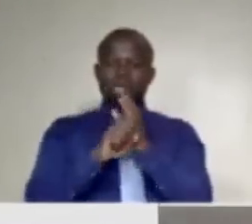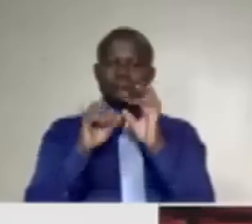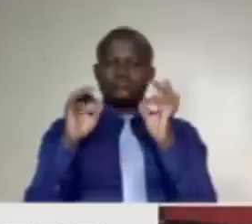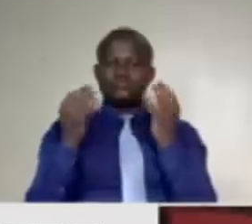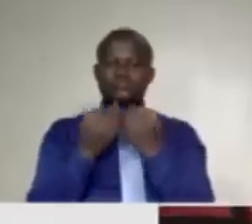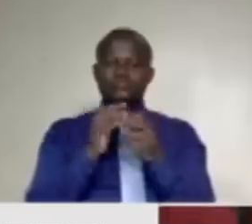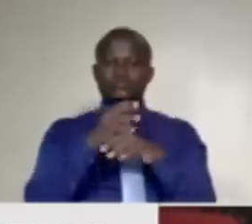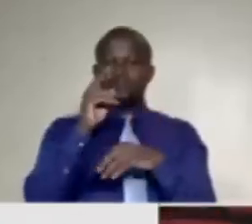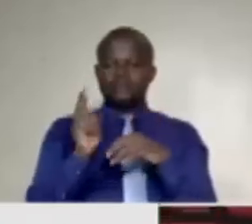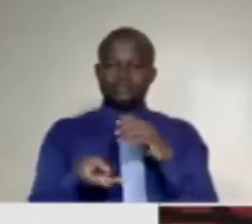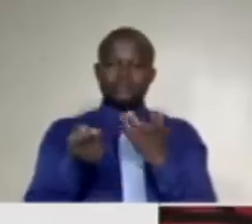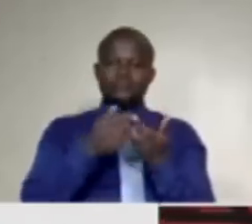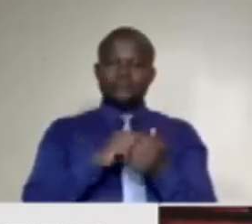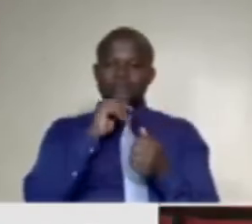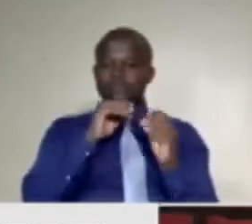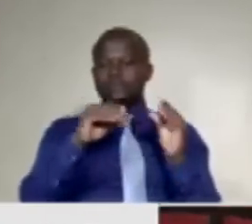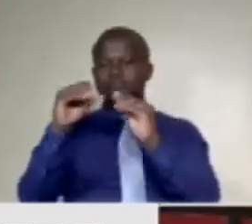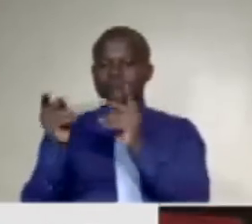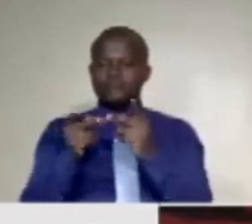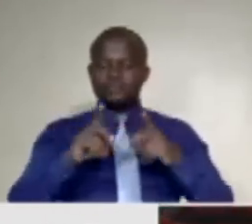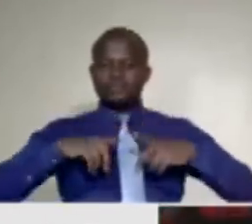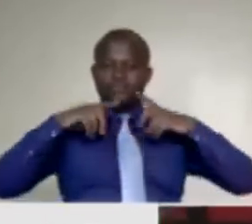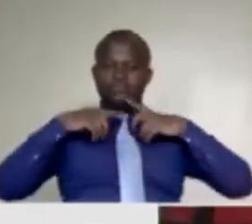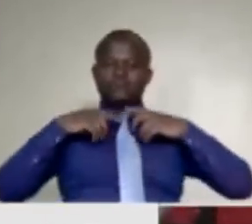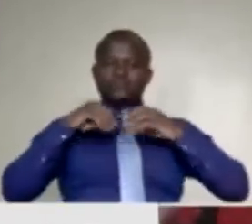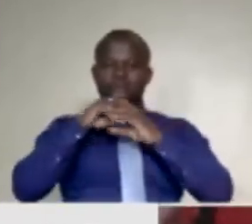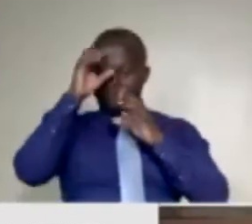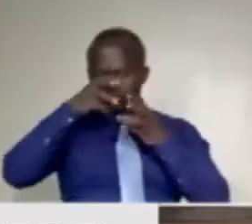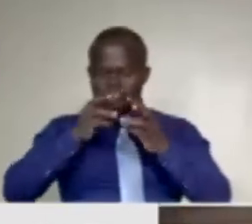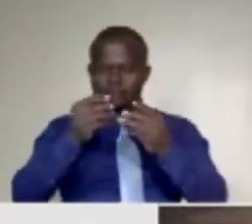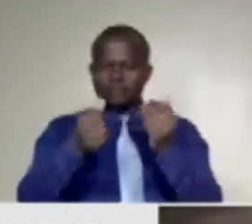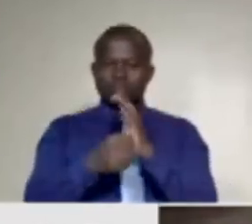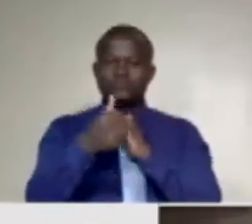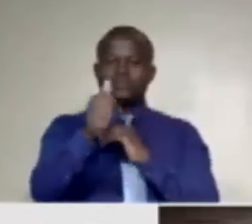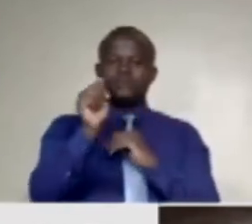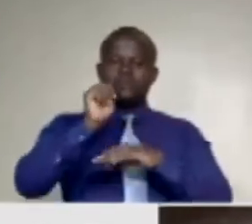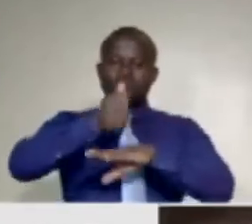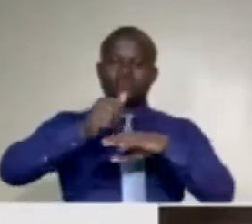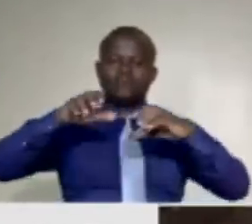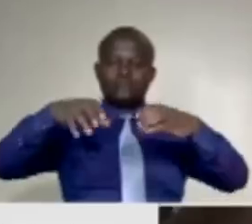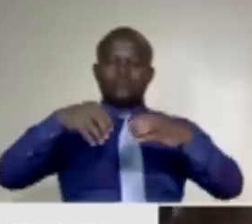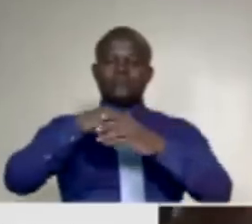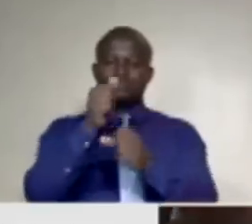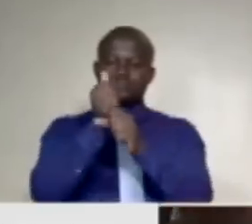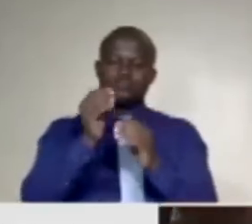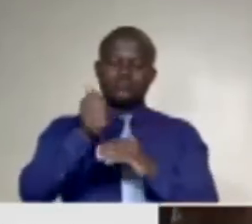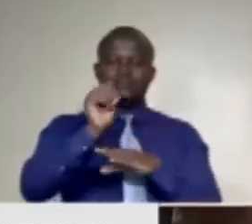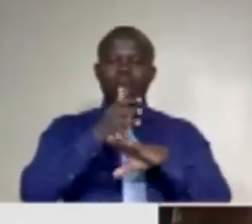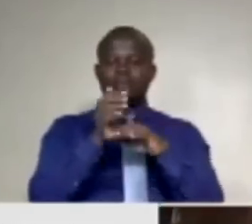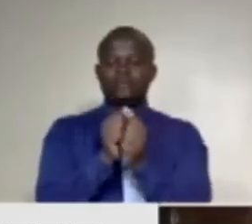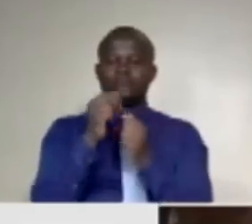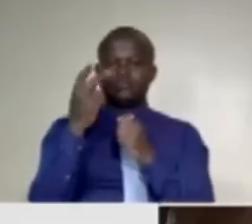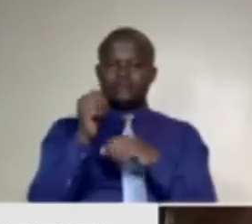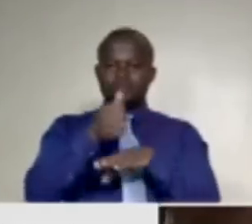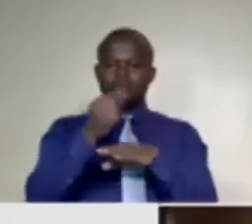2000 niwe karere kabarura batiyimuje mu turere bakomokamo. Mu gushaka umuti w'iki kibazo, ubuyobozi bw'aka karere bwashyize itsinda rigizwe n'abakozi bako 12 ryiha